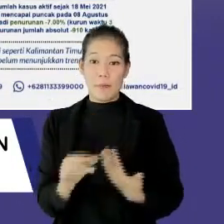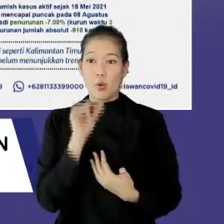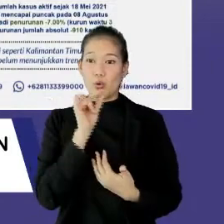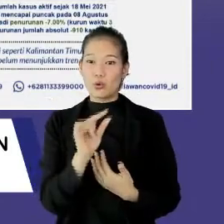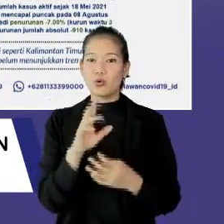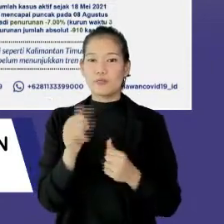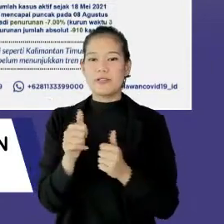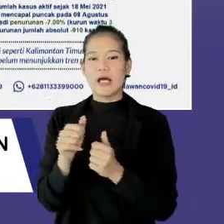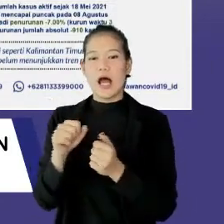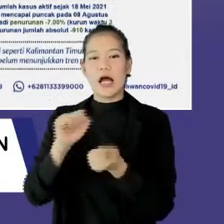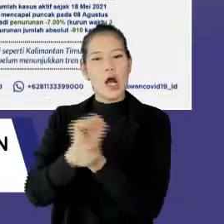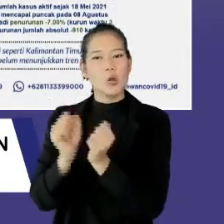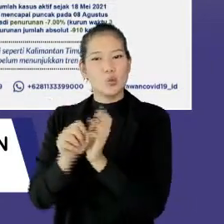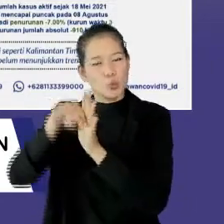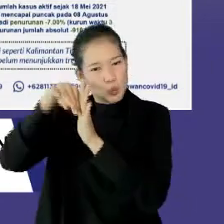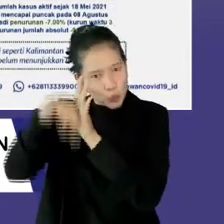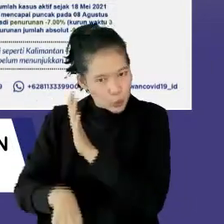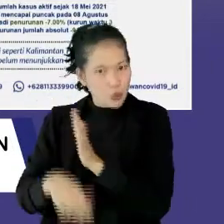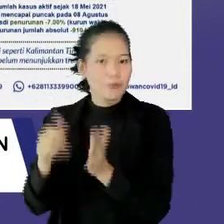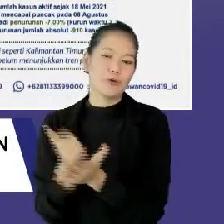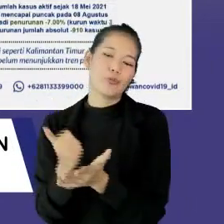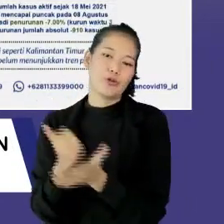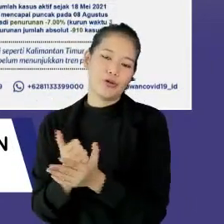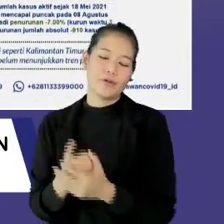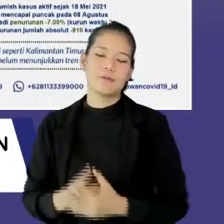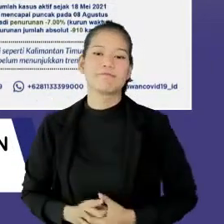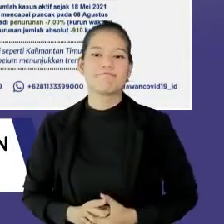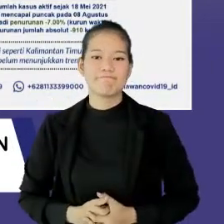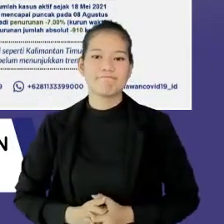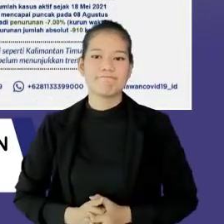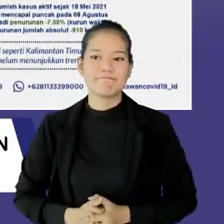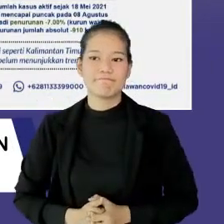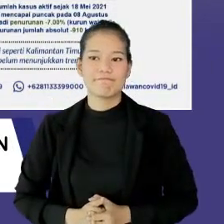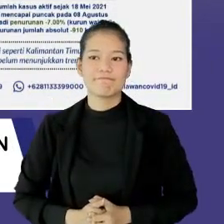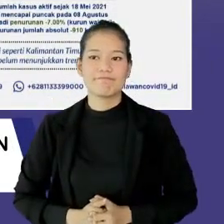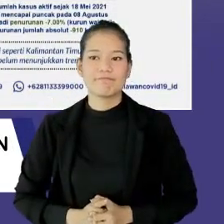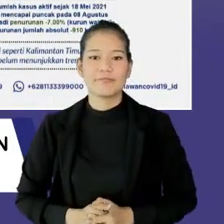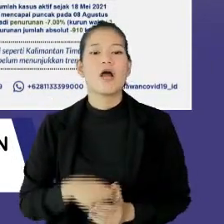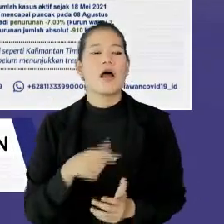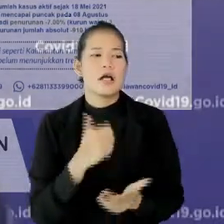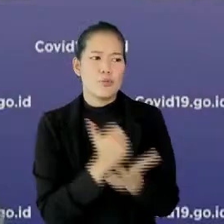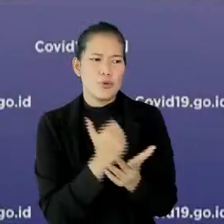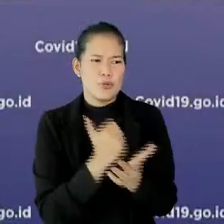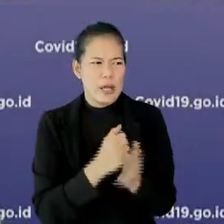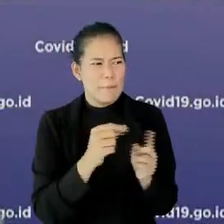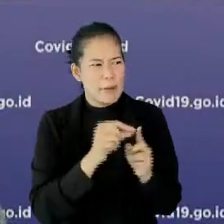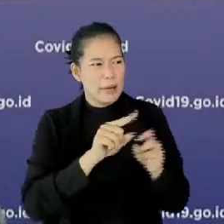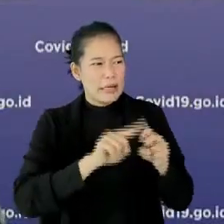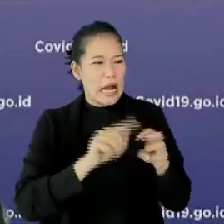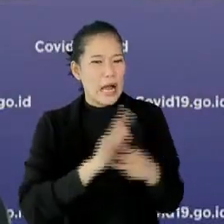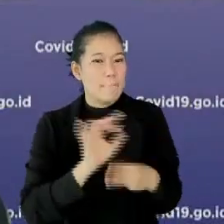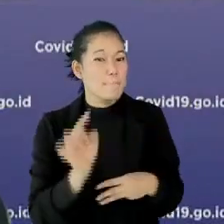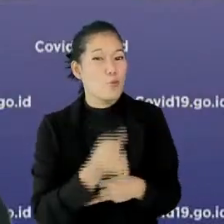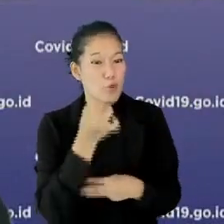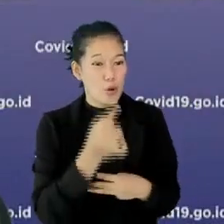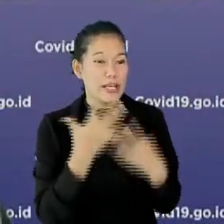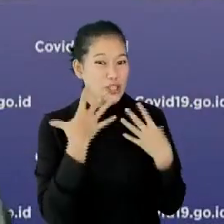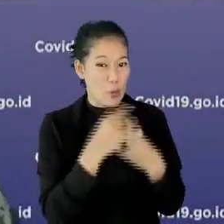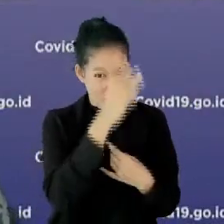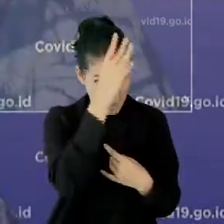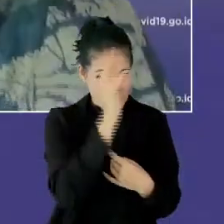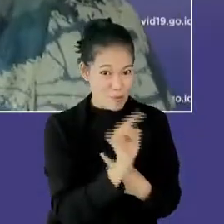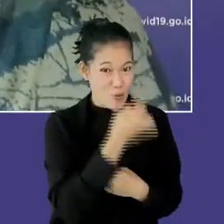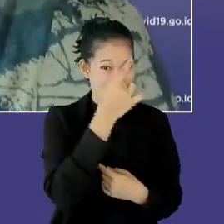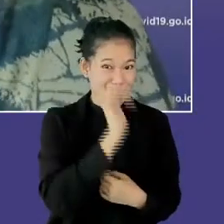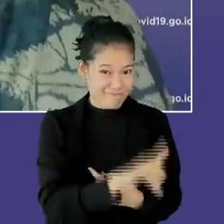bisa lebih signifikan dan tidak terjadi sudah turun, dia melonjak kembali. Iya. Pada dasarnya juga PPKM-nya kan dimulai di Pulau Jawa dan